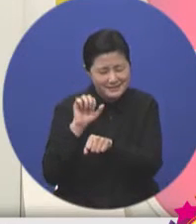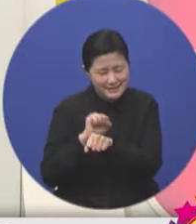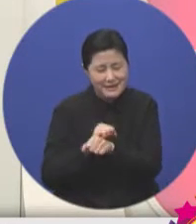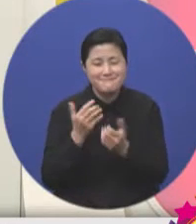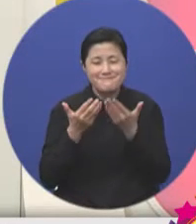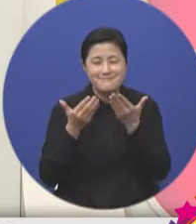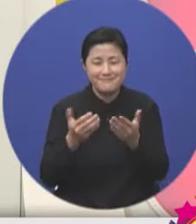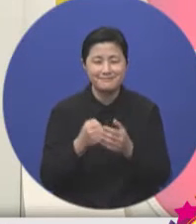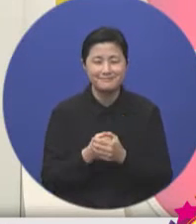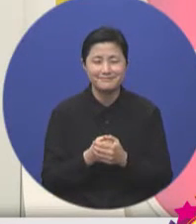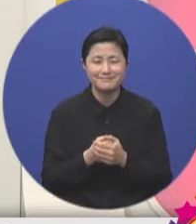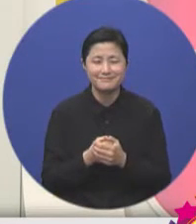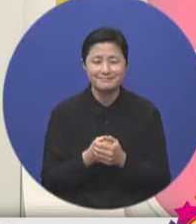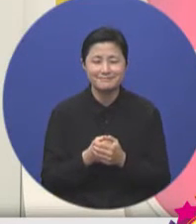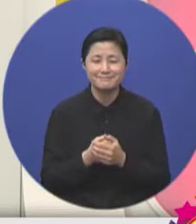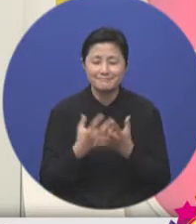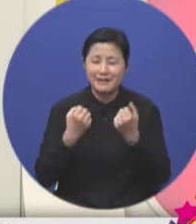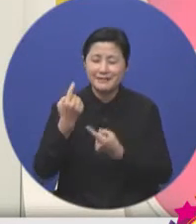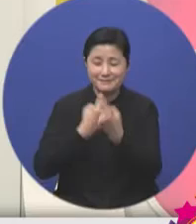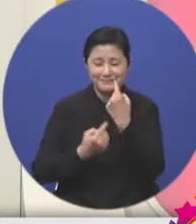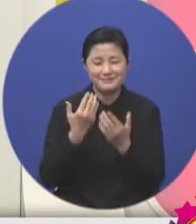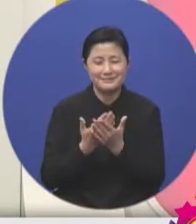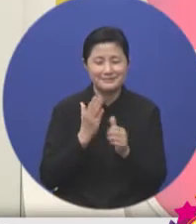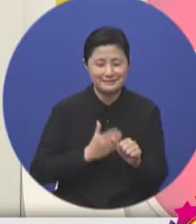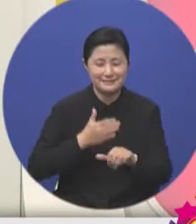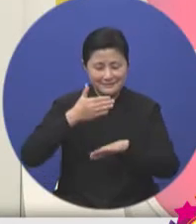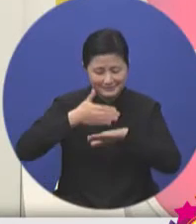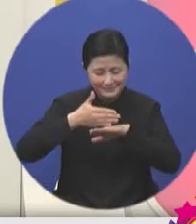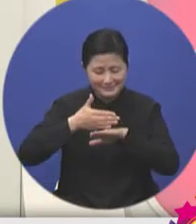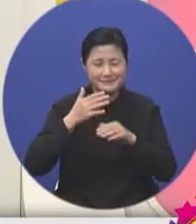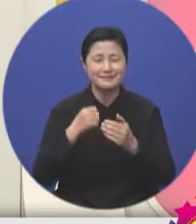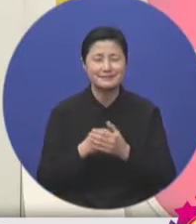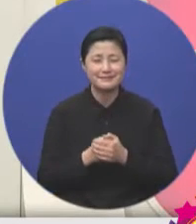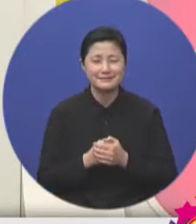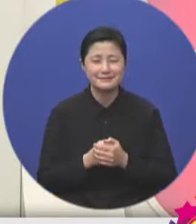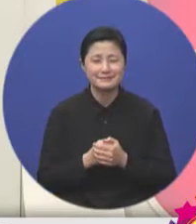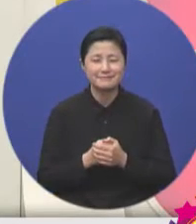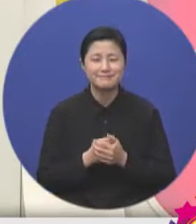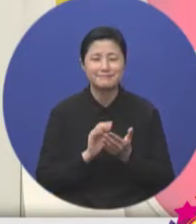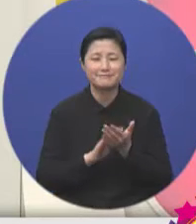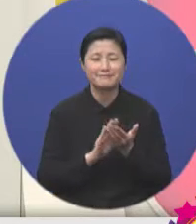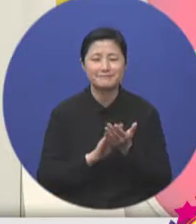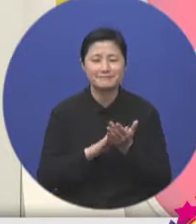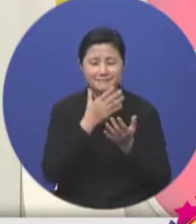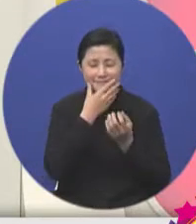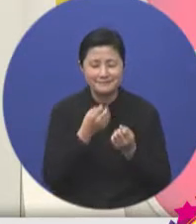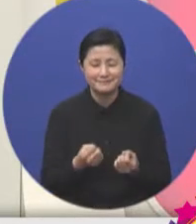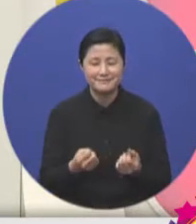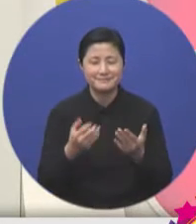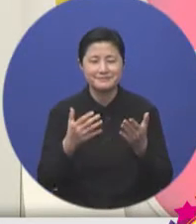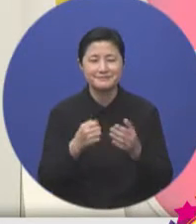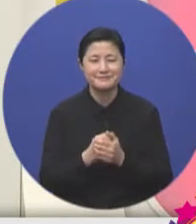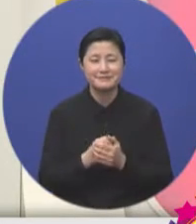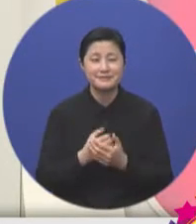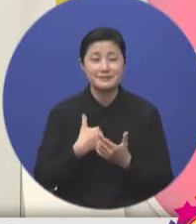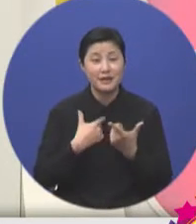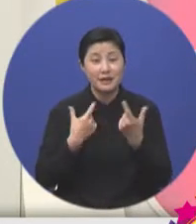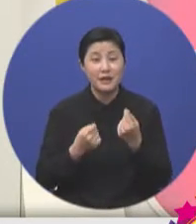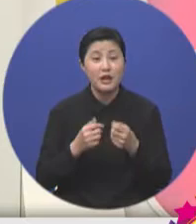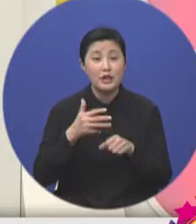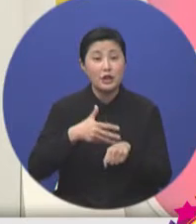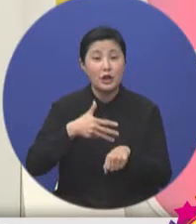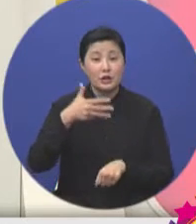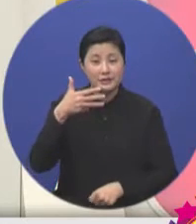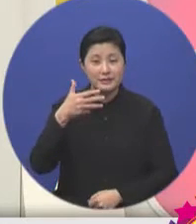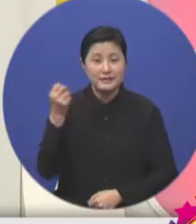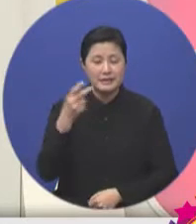팍팍 해드릴게요. 많이 많이 와주세요. 감사합니다. 네. 이야. 축하드립니다. 저희가요 8시에